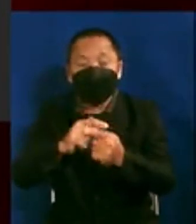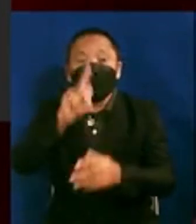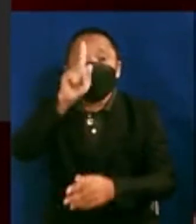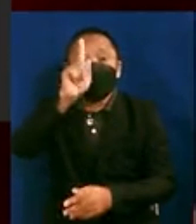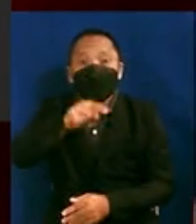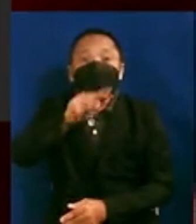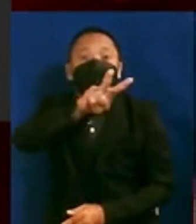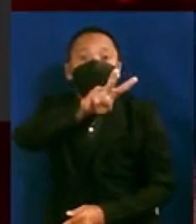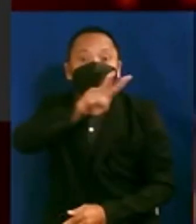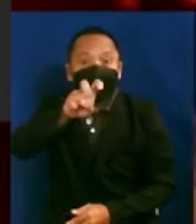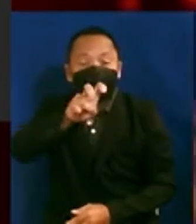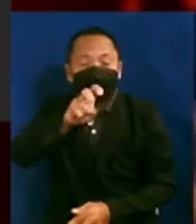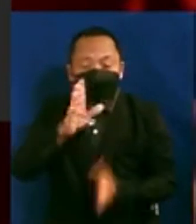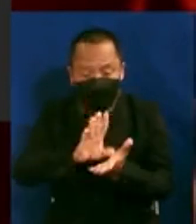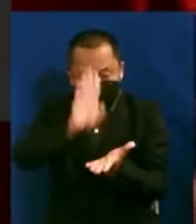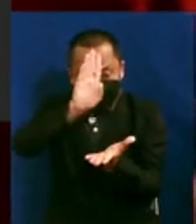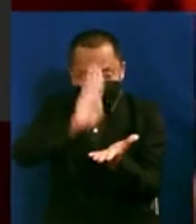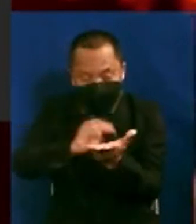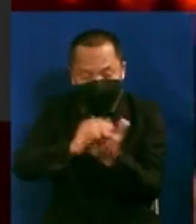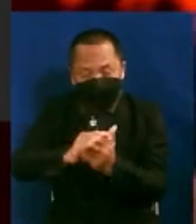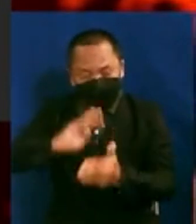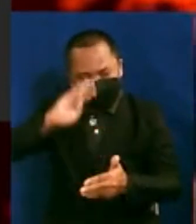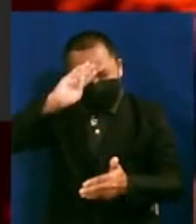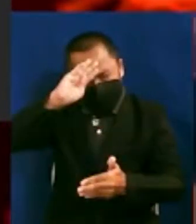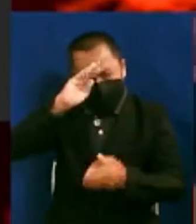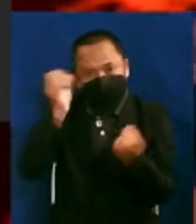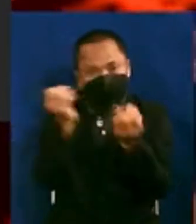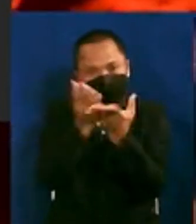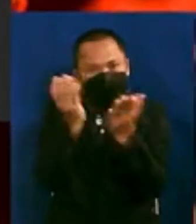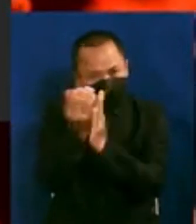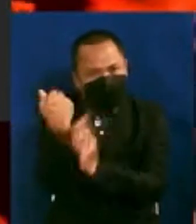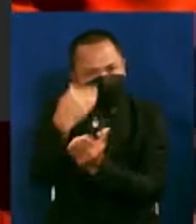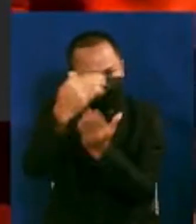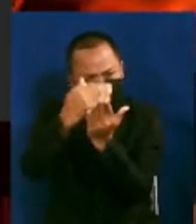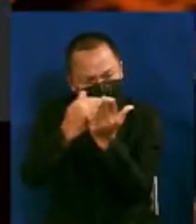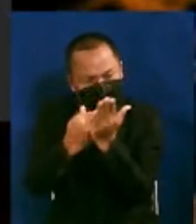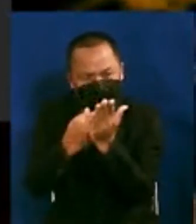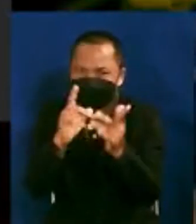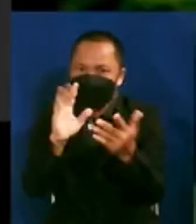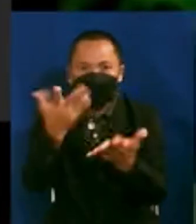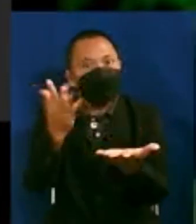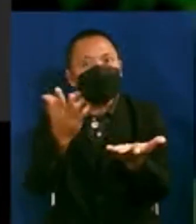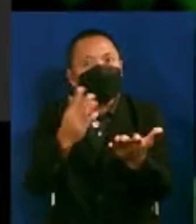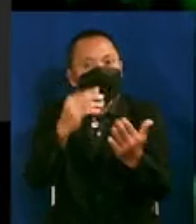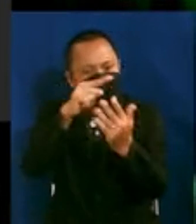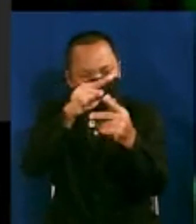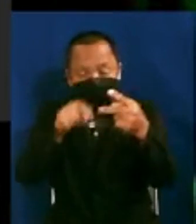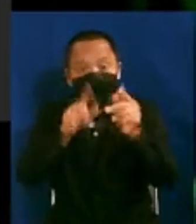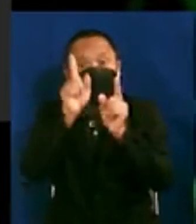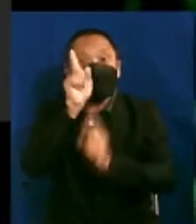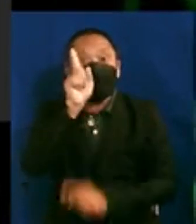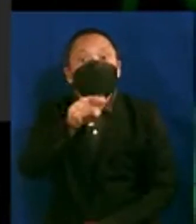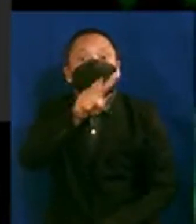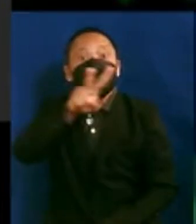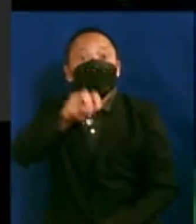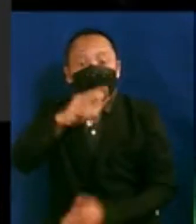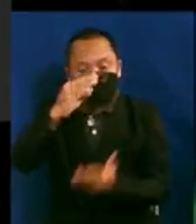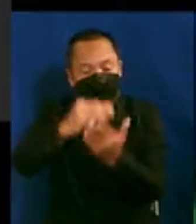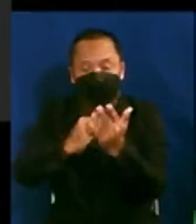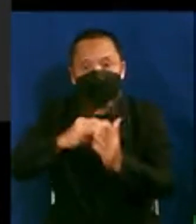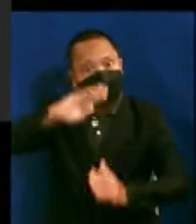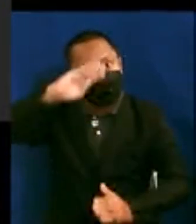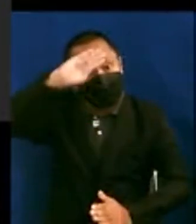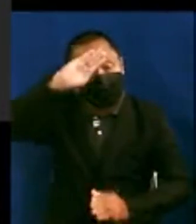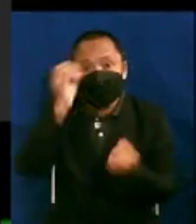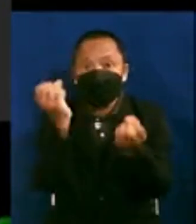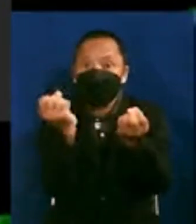1,200 คนนี้ให้บันทึกอาการข้างเคียงลงในหมอพร้อมไม่มีใครใน 1,200 คนนี้มีอาการ